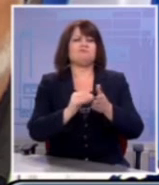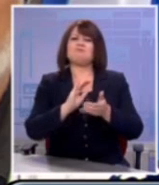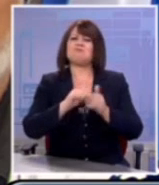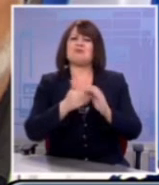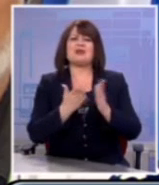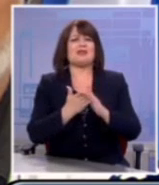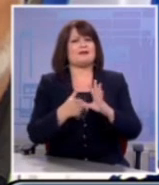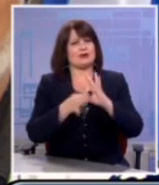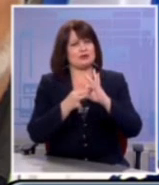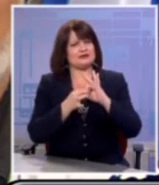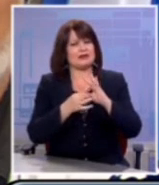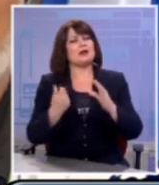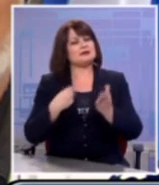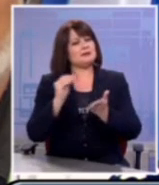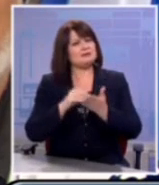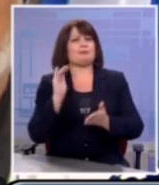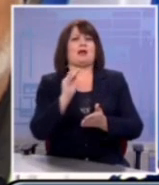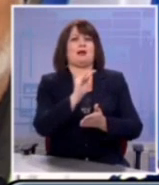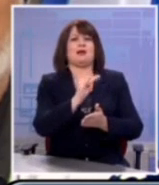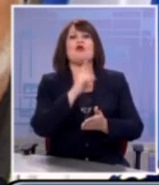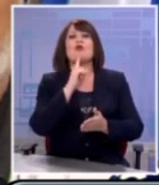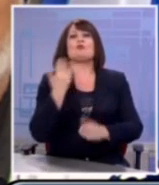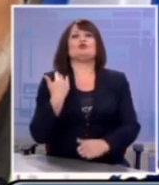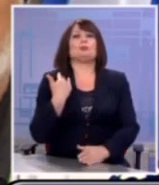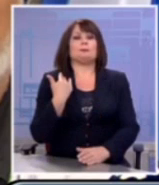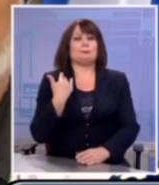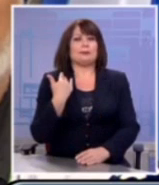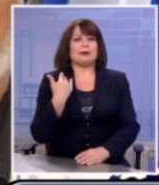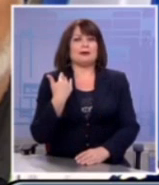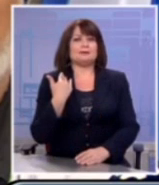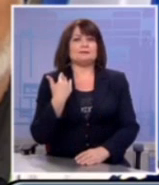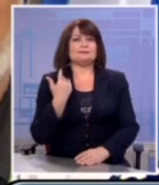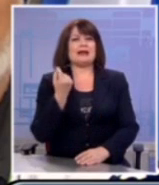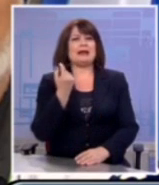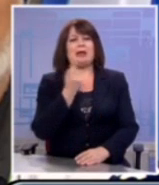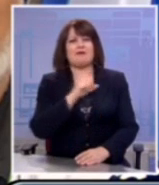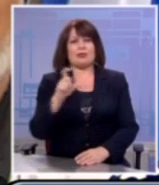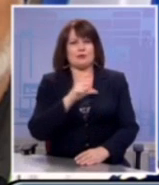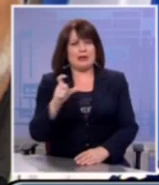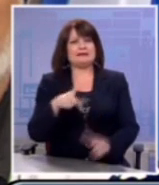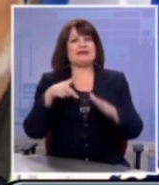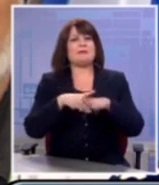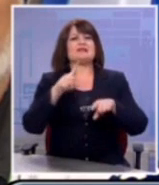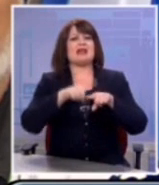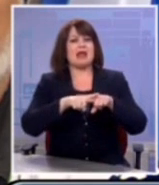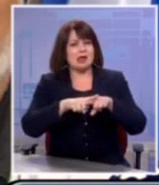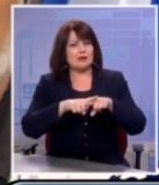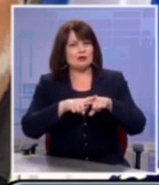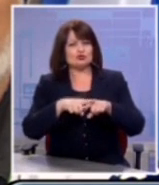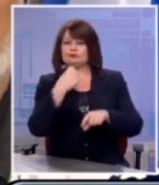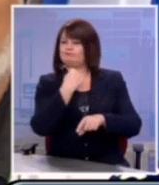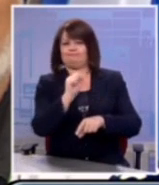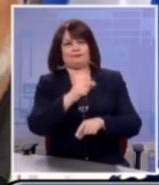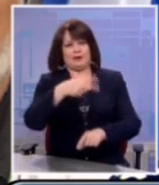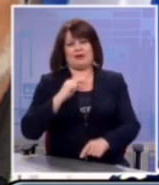απροθυμία συνεργασίας, όπως πριν από λίγες εβδομάδες η Τράπεζα της Ελλάδος που